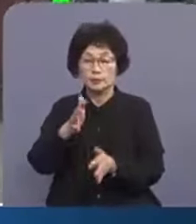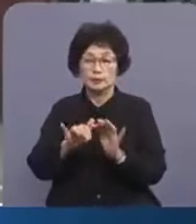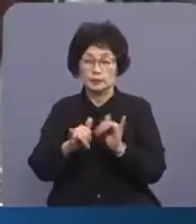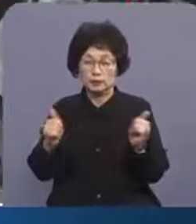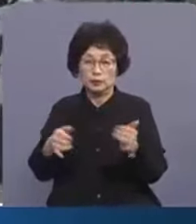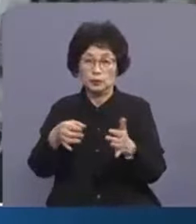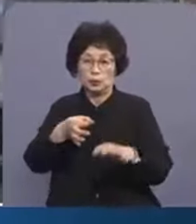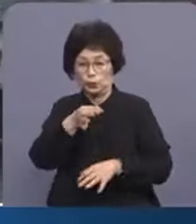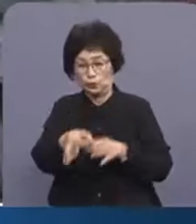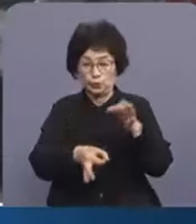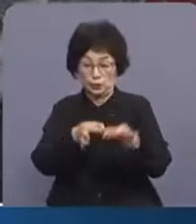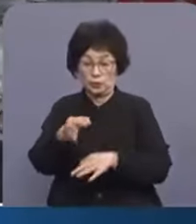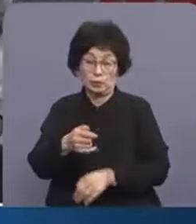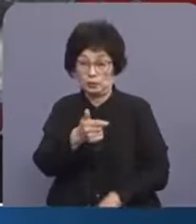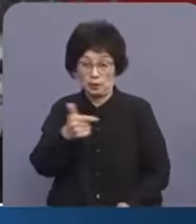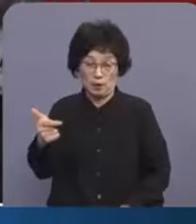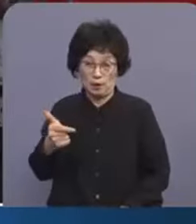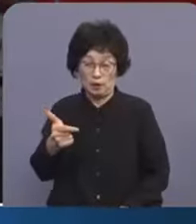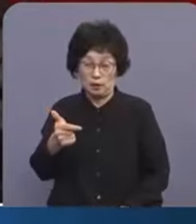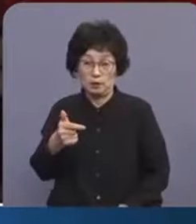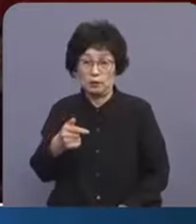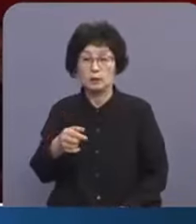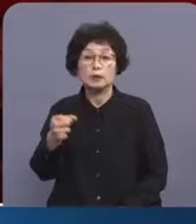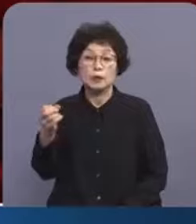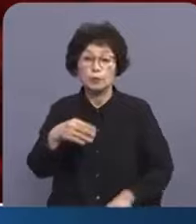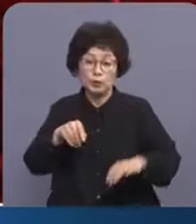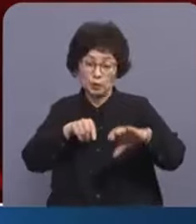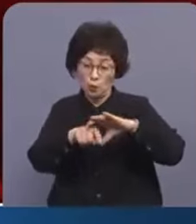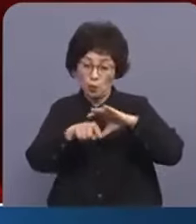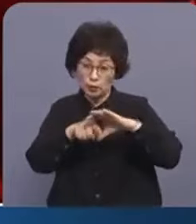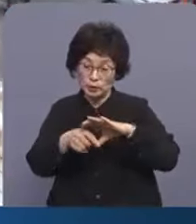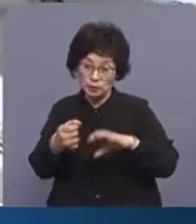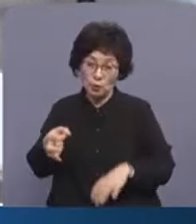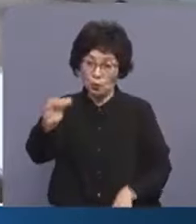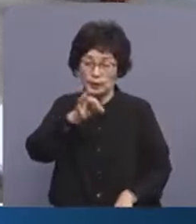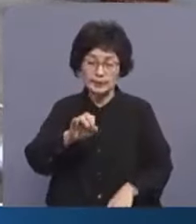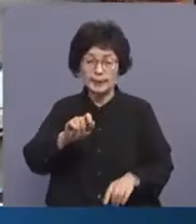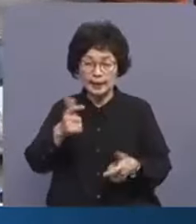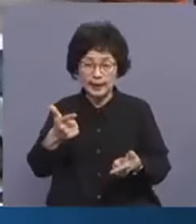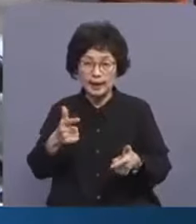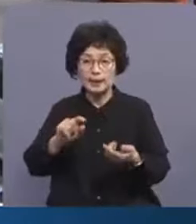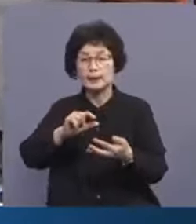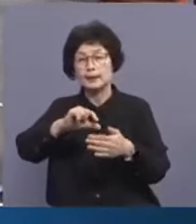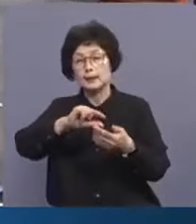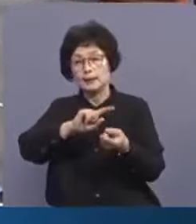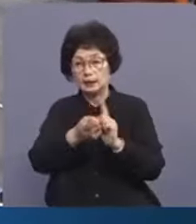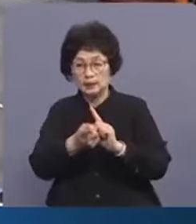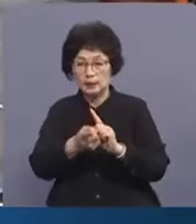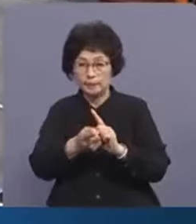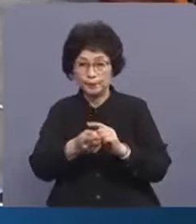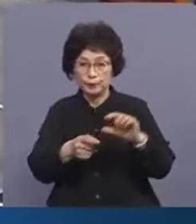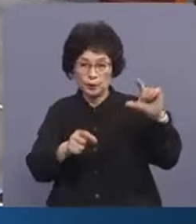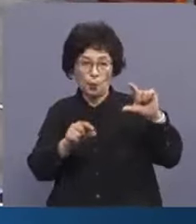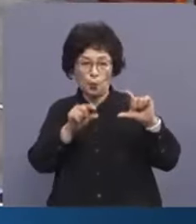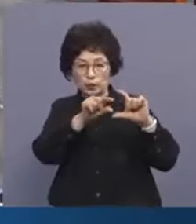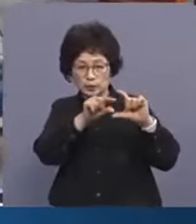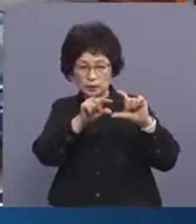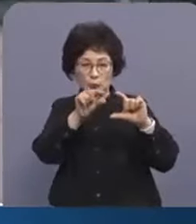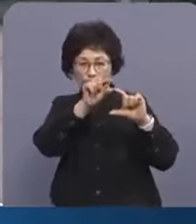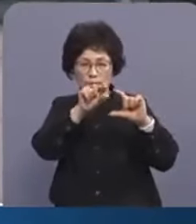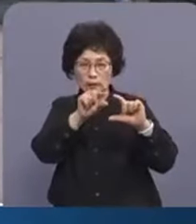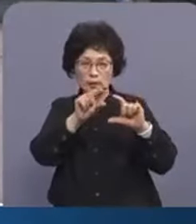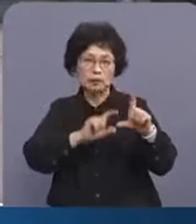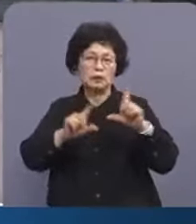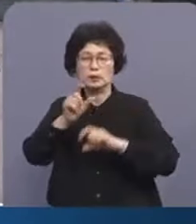부담이 큰데다이 통행료를 인상하지 않는 대신에 민간 사업자에게 주는 보증금 규모도이